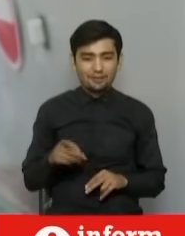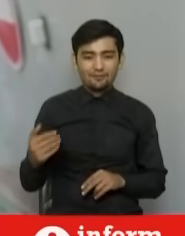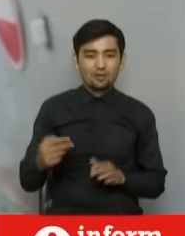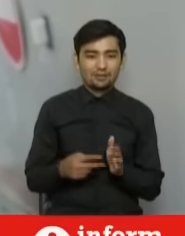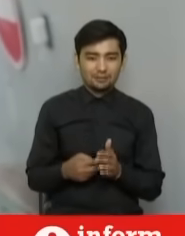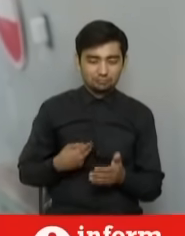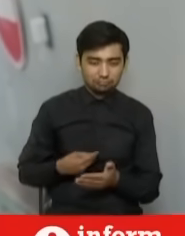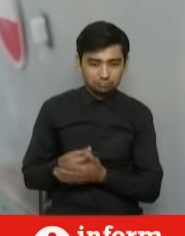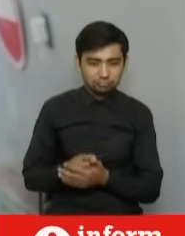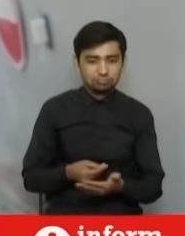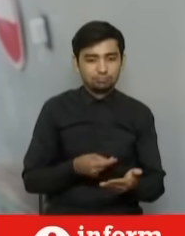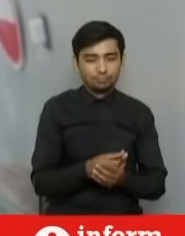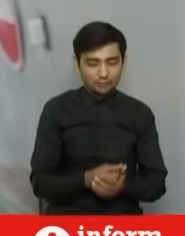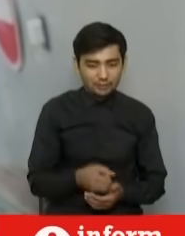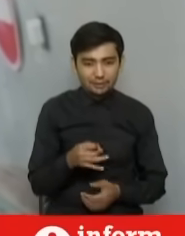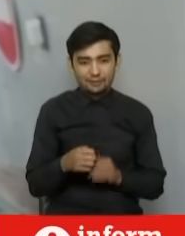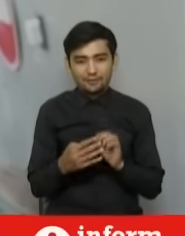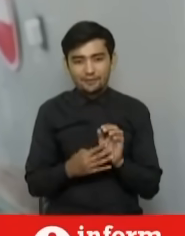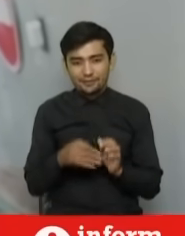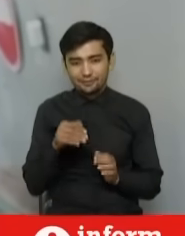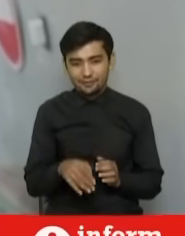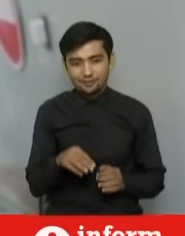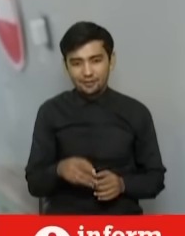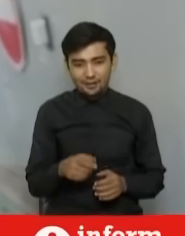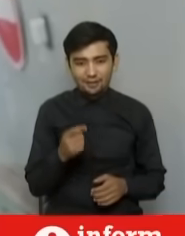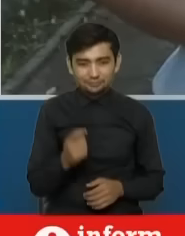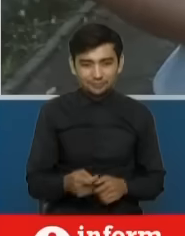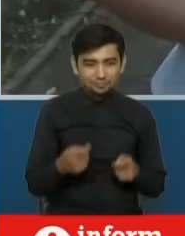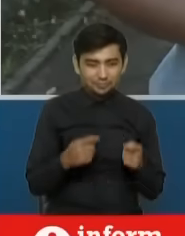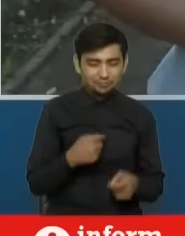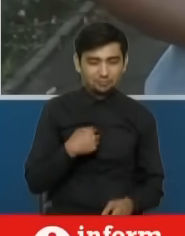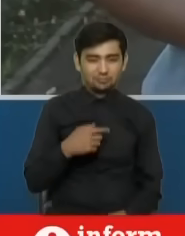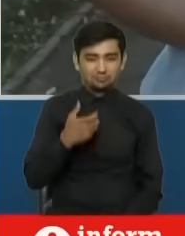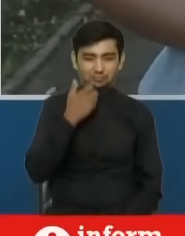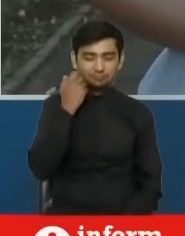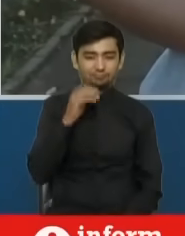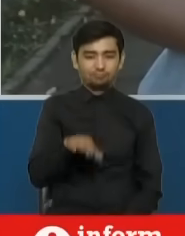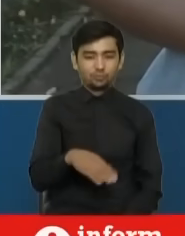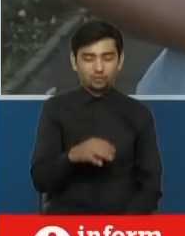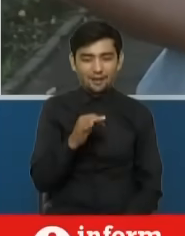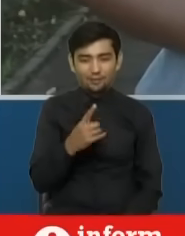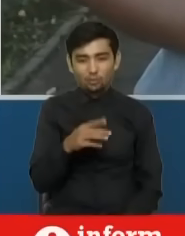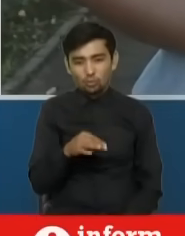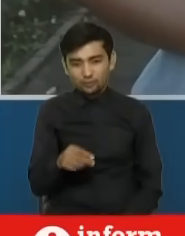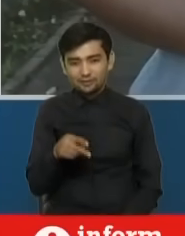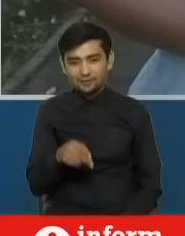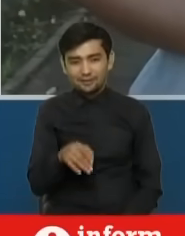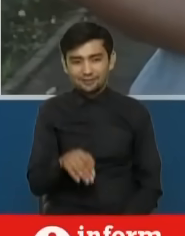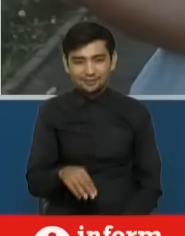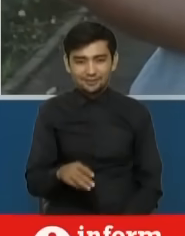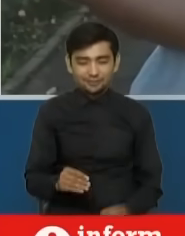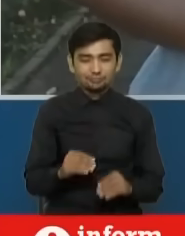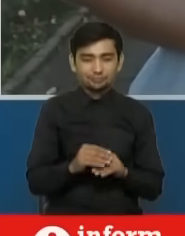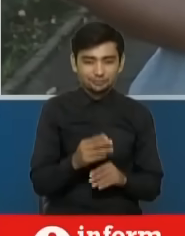бағасын төлейміз. Есептеп келгенде 19,000 теңгеден арзан сату тиімсіз. Шенеуніктер көмірдің бір тоннасы 2,000 теңгеге дейін